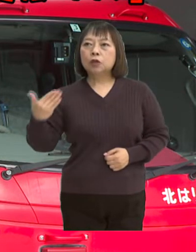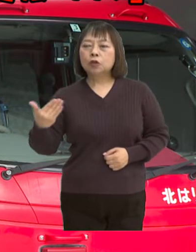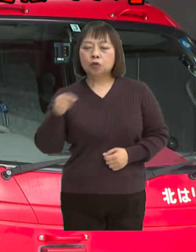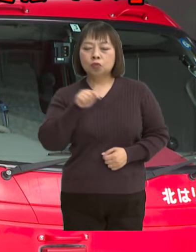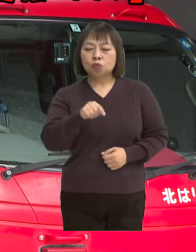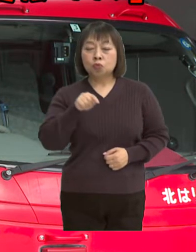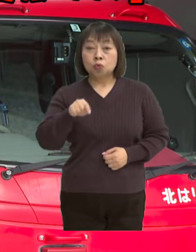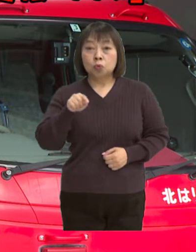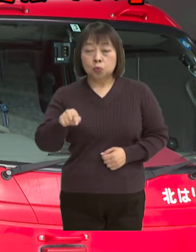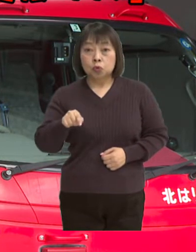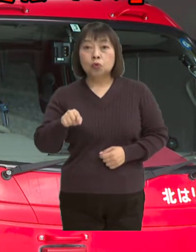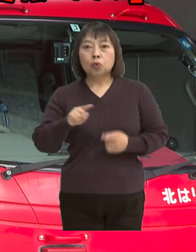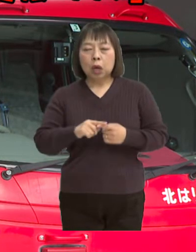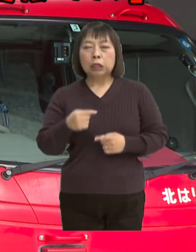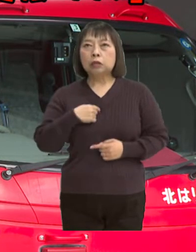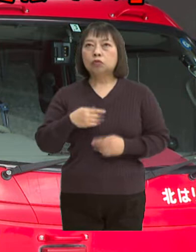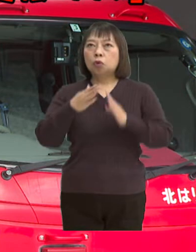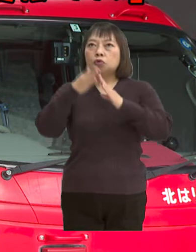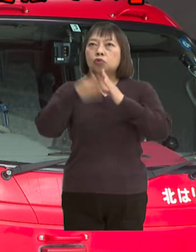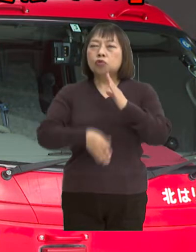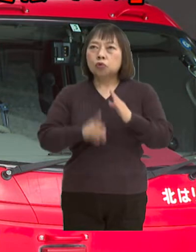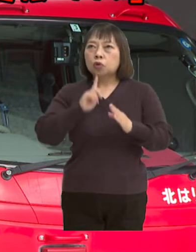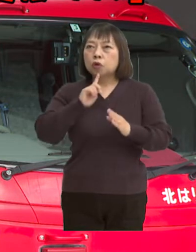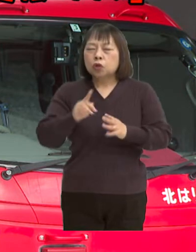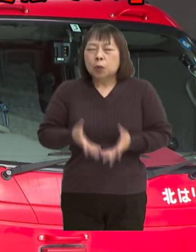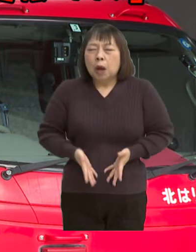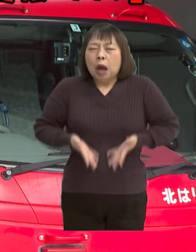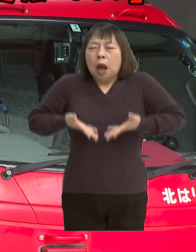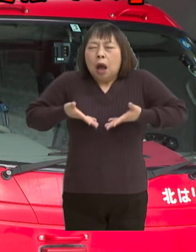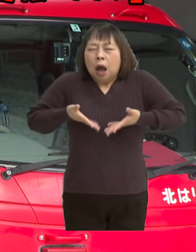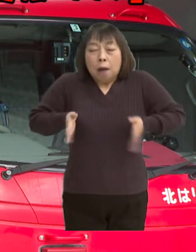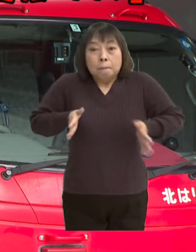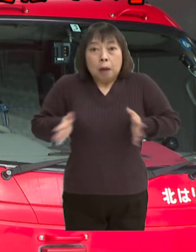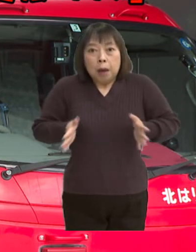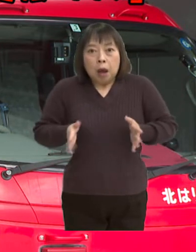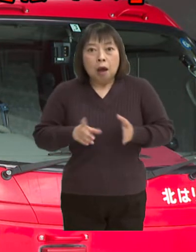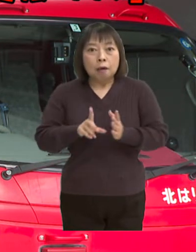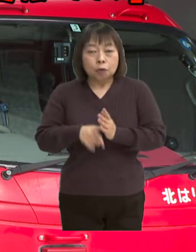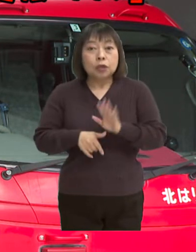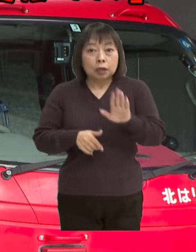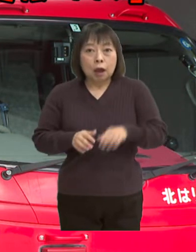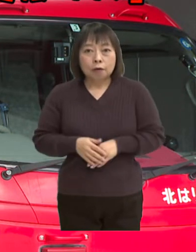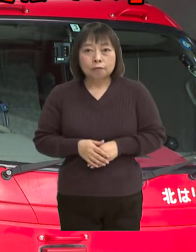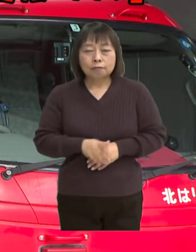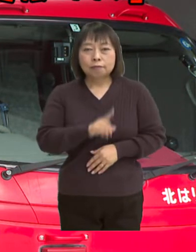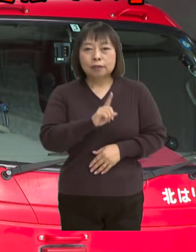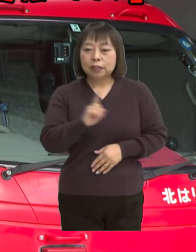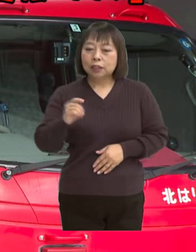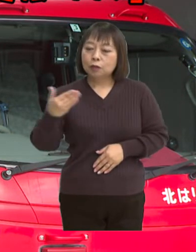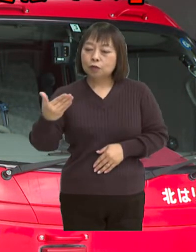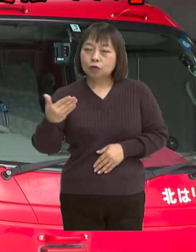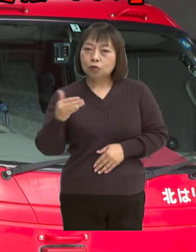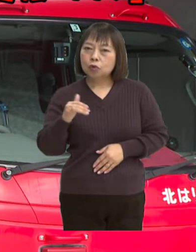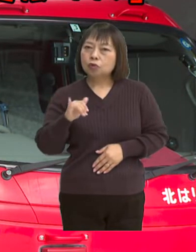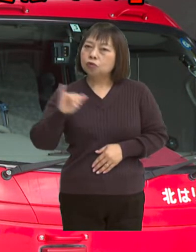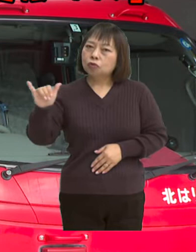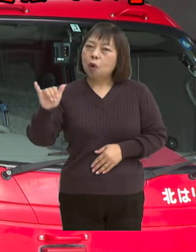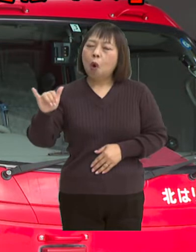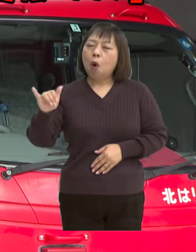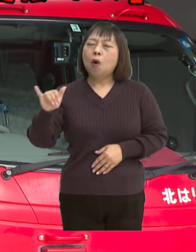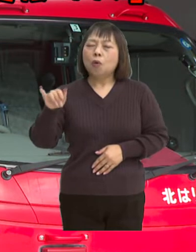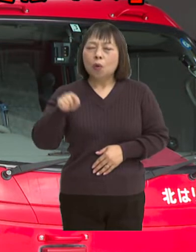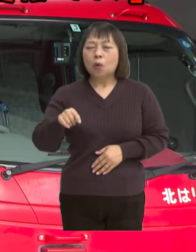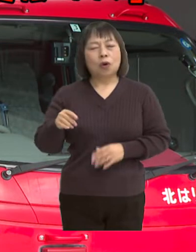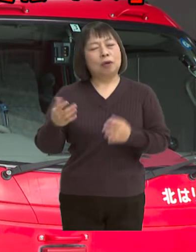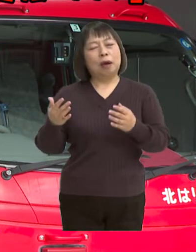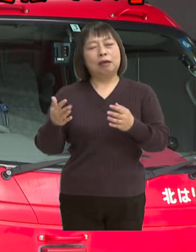ダイヤルすることや自分の住所を言うことすらままならない場合があります。 119番通報をするような場面が訪れ